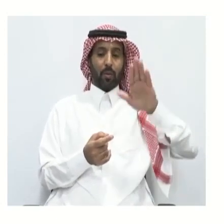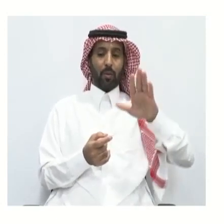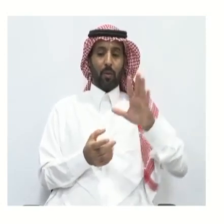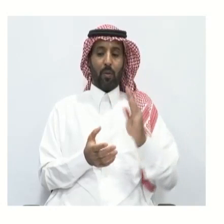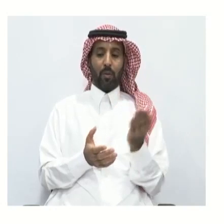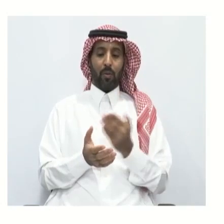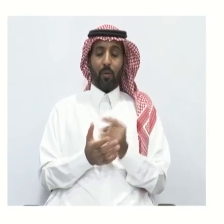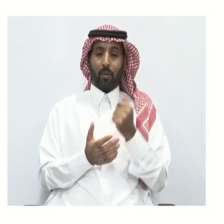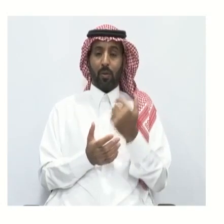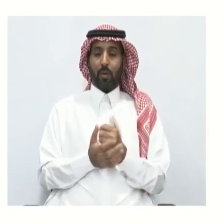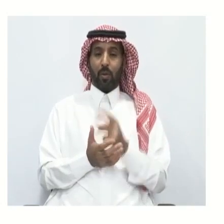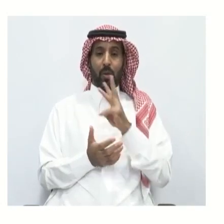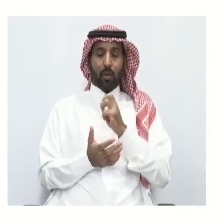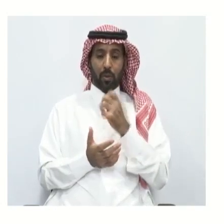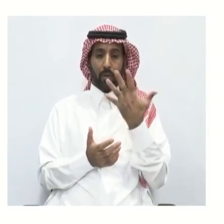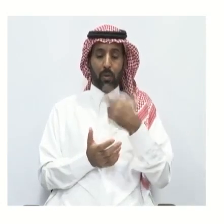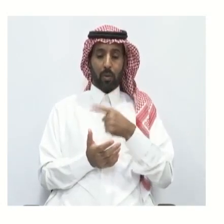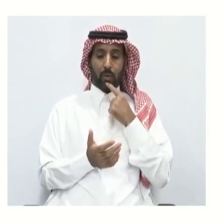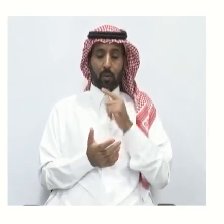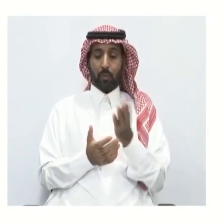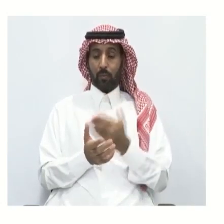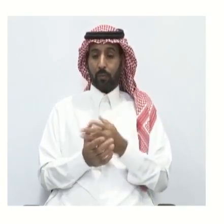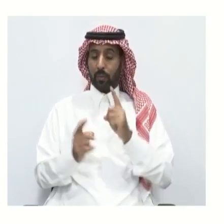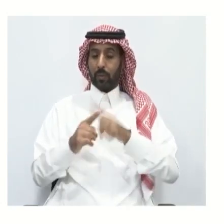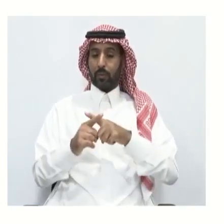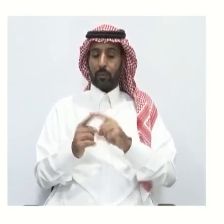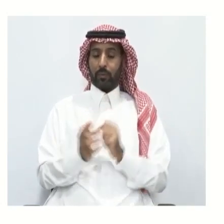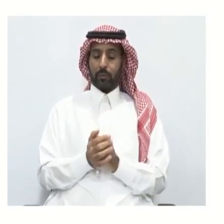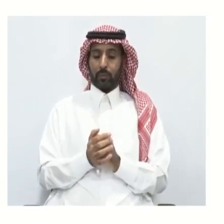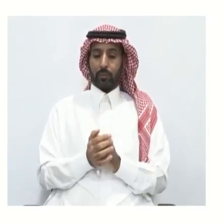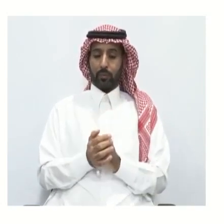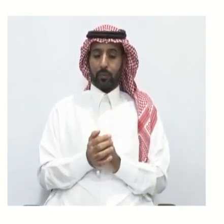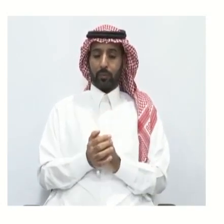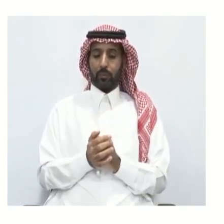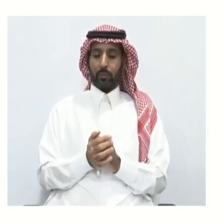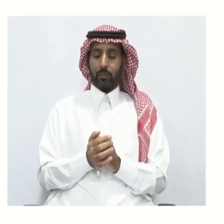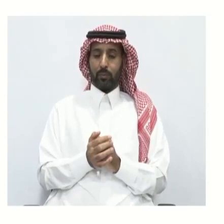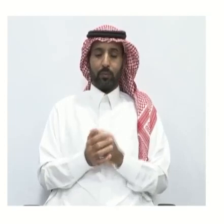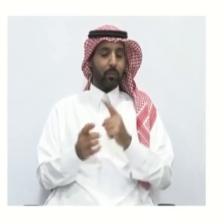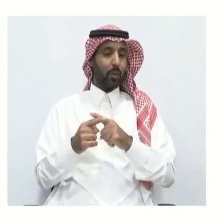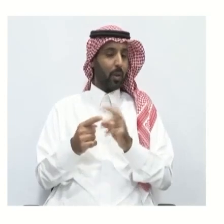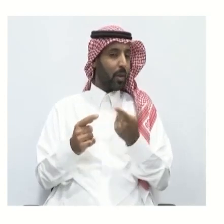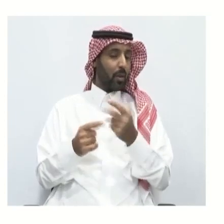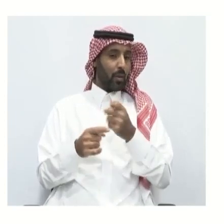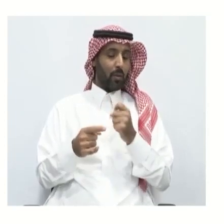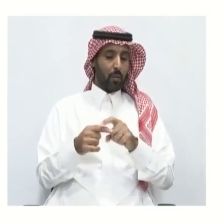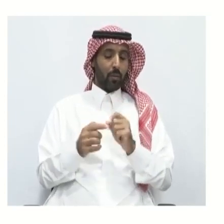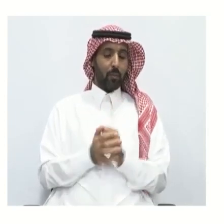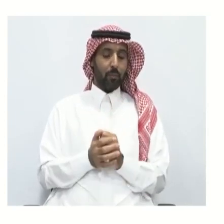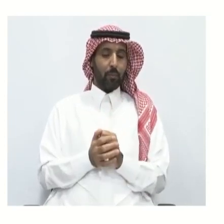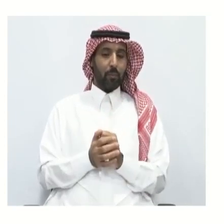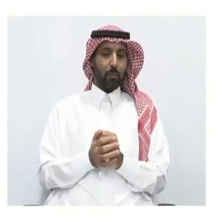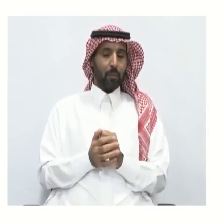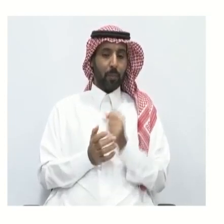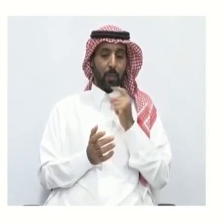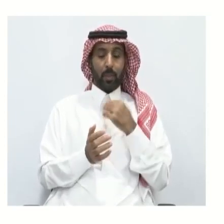300 315 من الف مول من النحاس نضربها في النسبه الموليه المشتقه للفضه طبعا